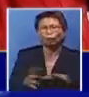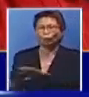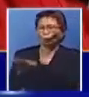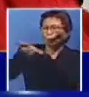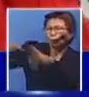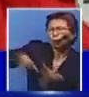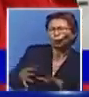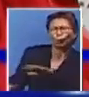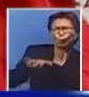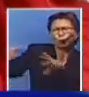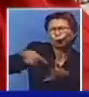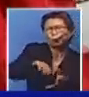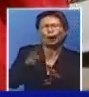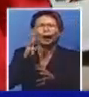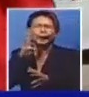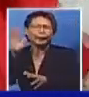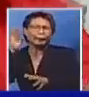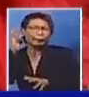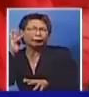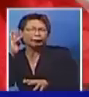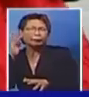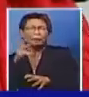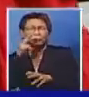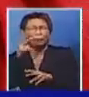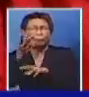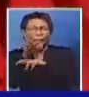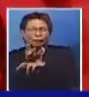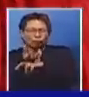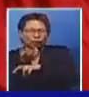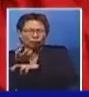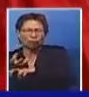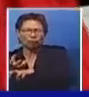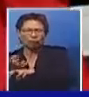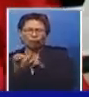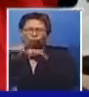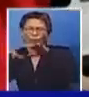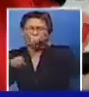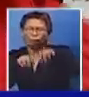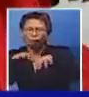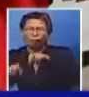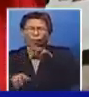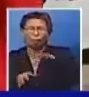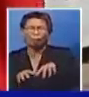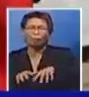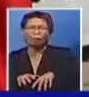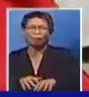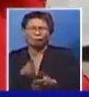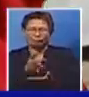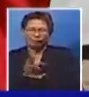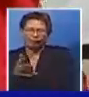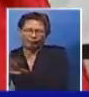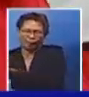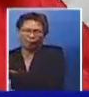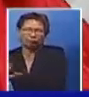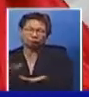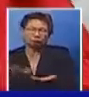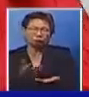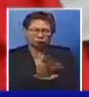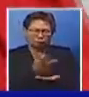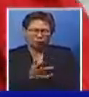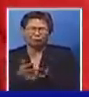mencurah-curah. Lepas tu saya nampak lah batu-batu tu terlontar lah ke arah parking kereta ni. Takut pun